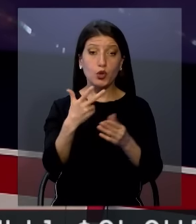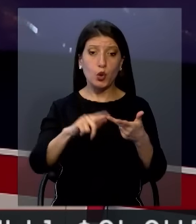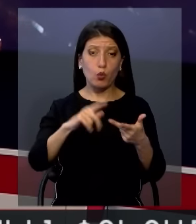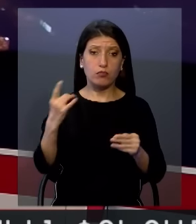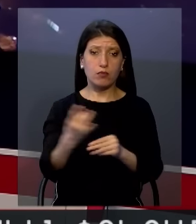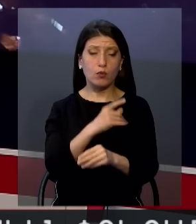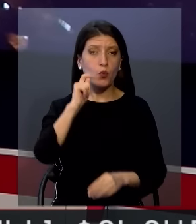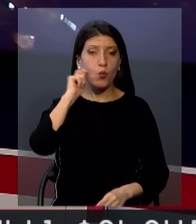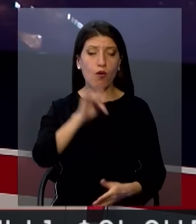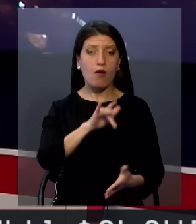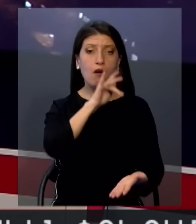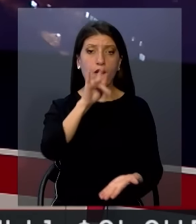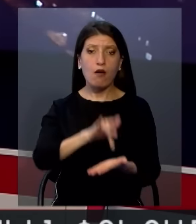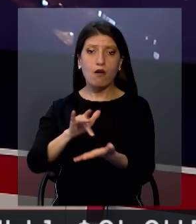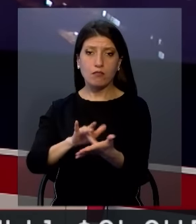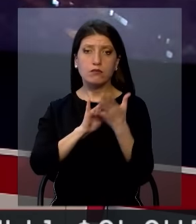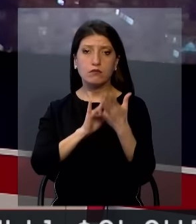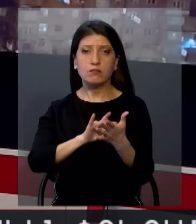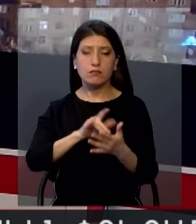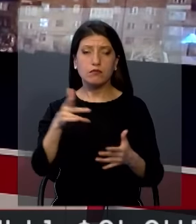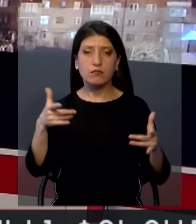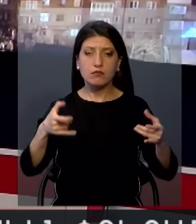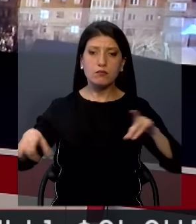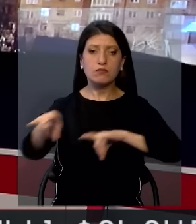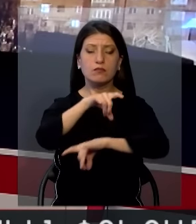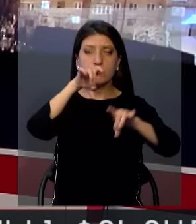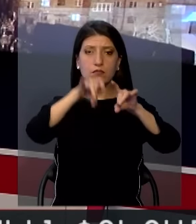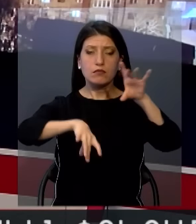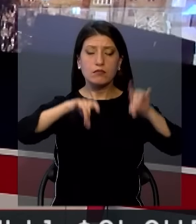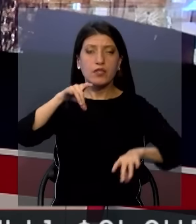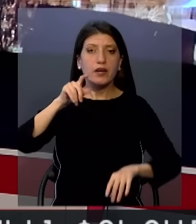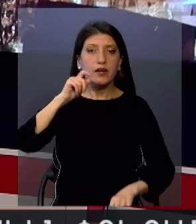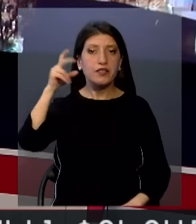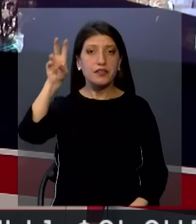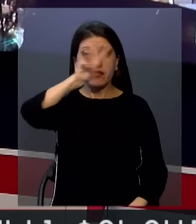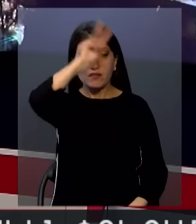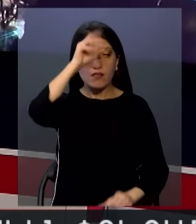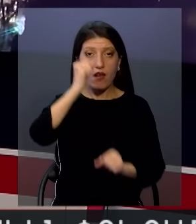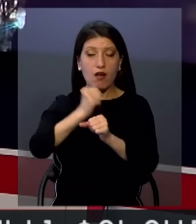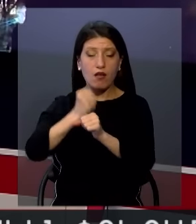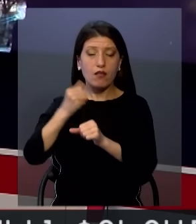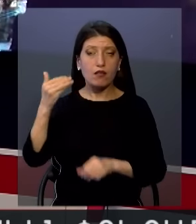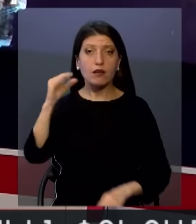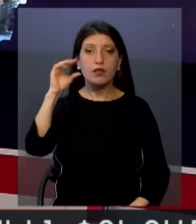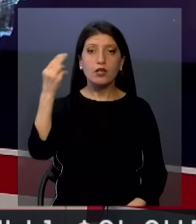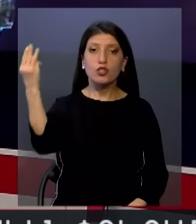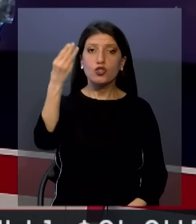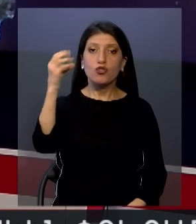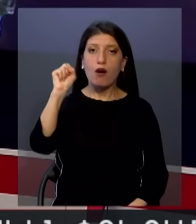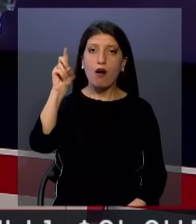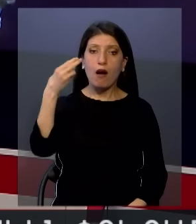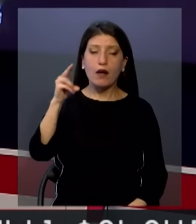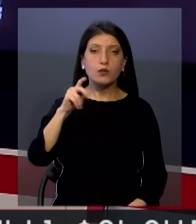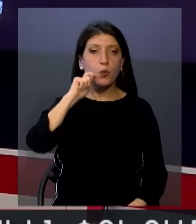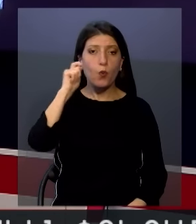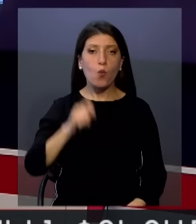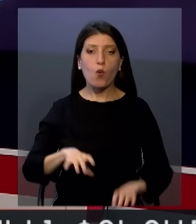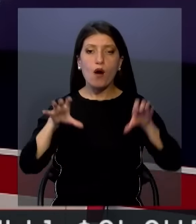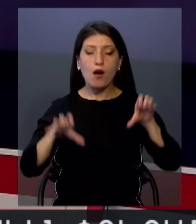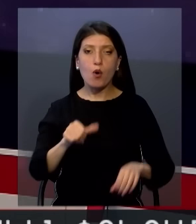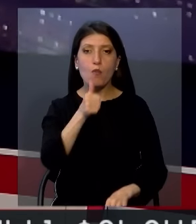ուկրաինական քաղաքների ուղությամբ։ Անօթաչու թրչող սարքերը ըստ Կիևի իրանական արտադրության շահիդներ են։ Զելենսկին ռազմաճակատում փորձում է